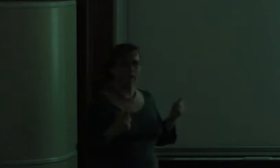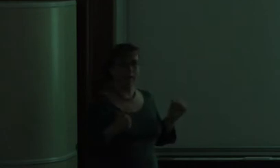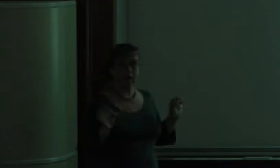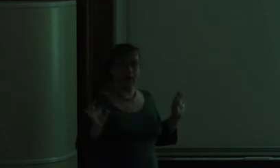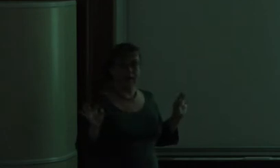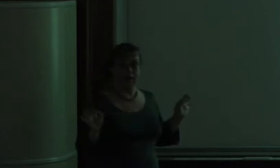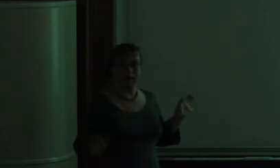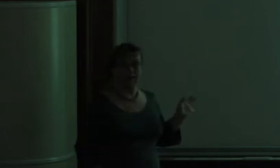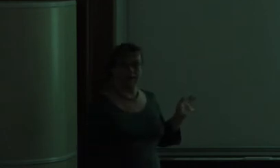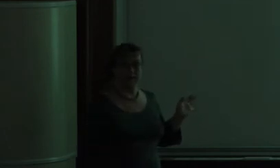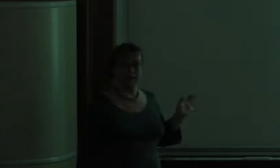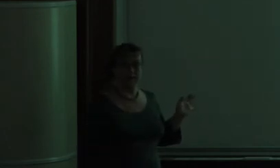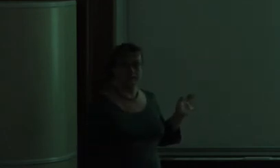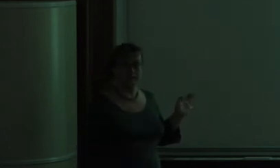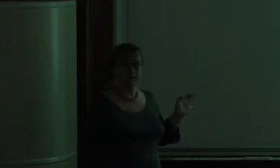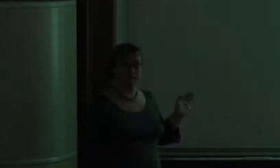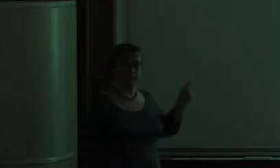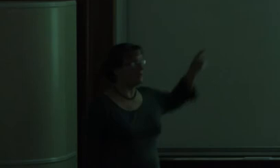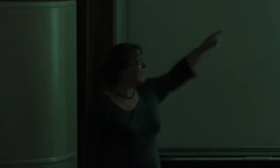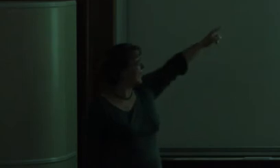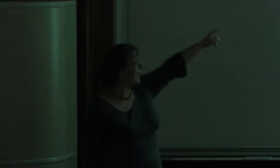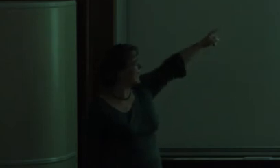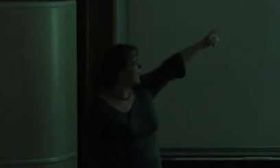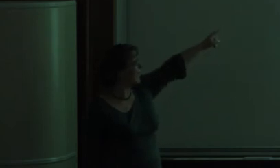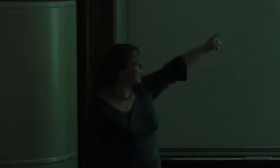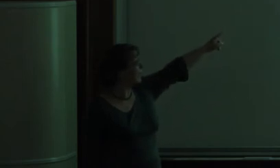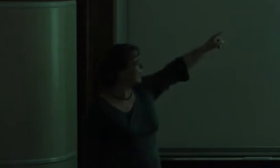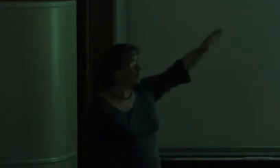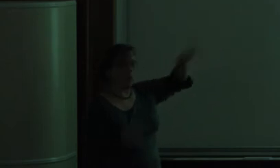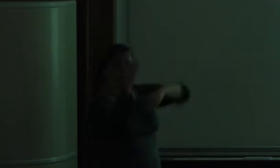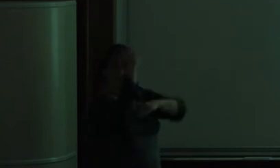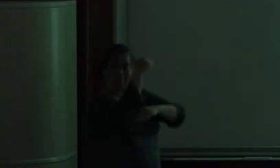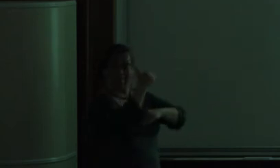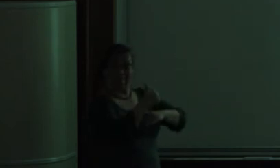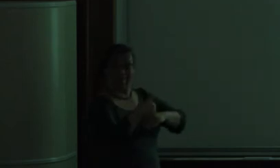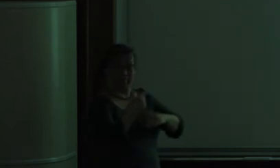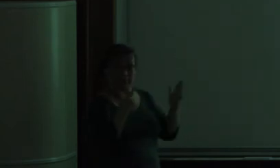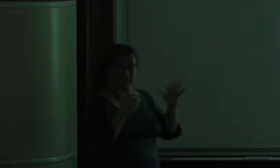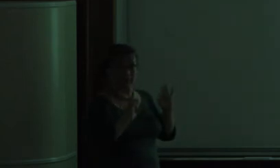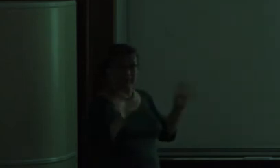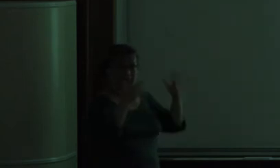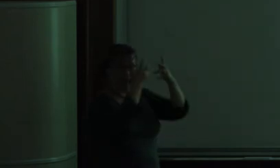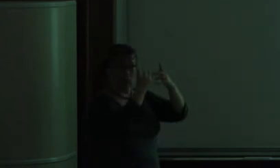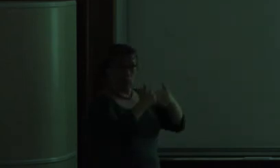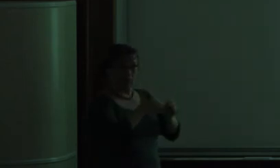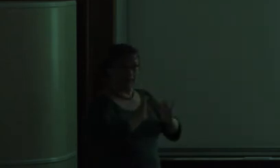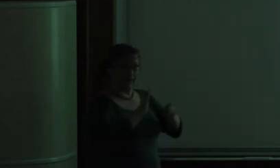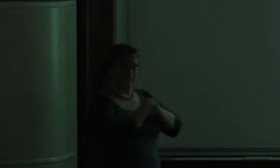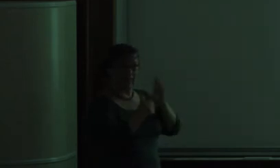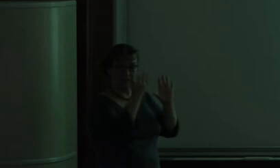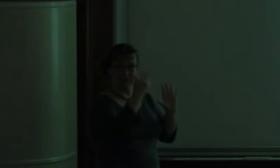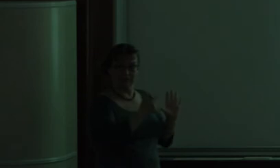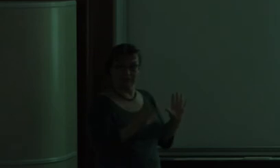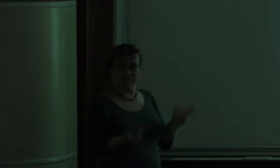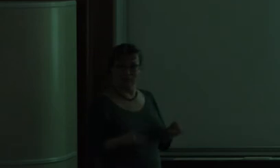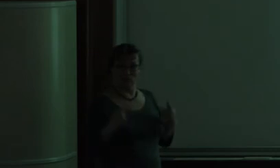0. Que dalle! Quand je suis là, j'ai fait tout ça pour rien. Rien d'ici ne se passe. Et ça, c'est